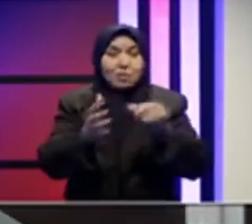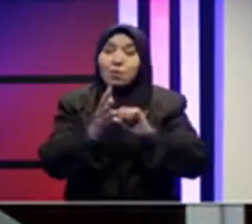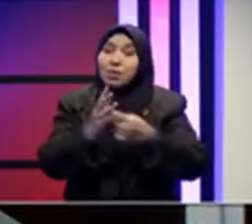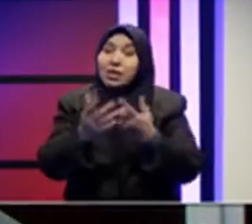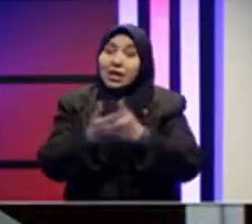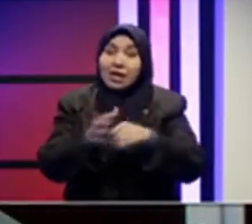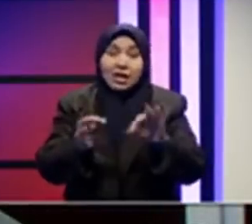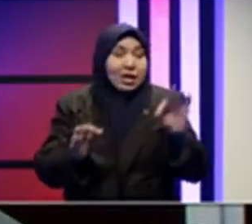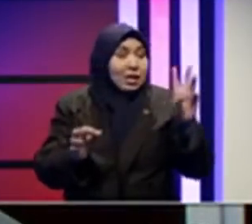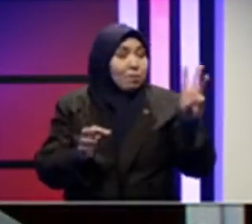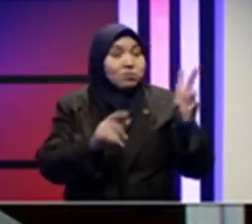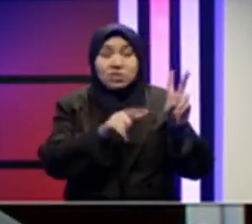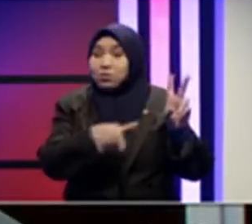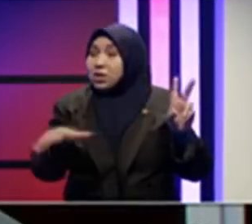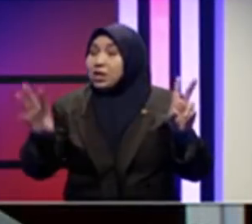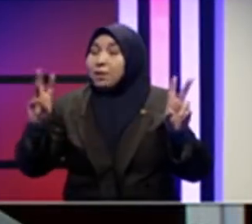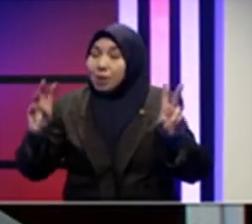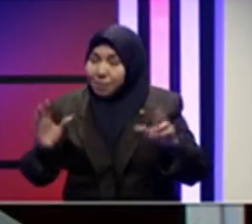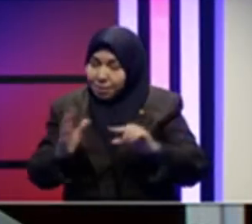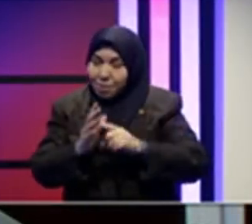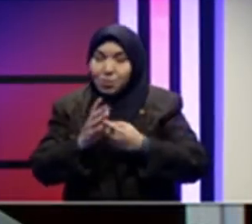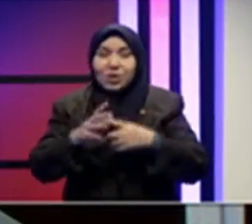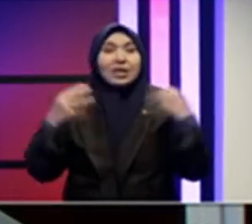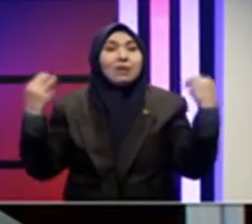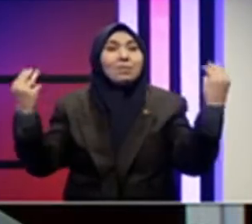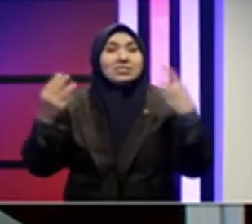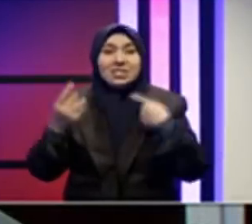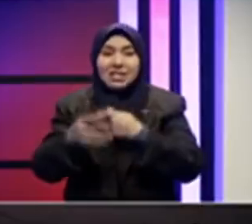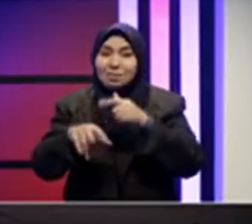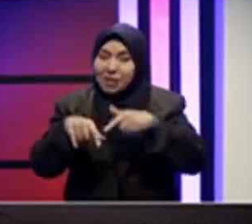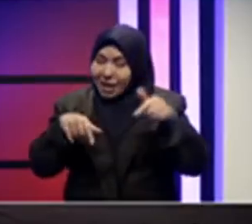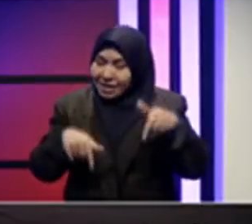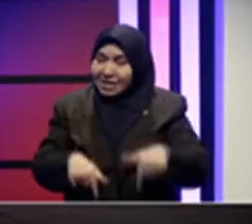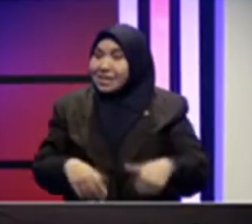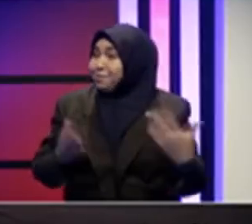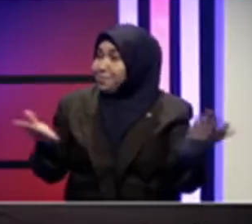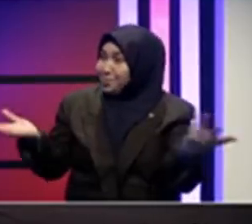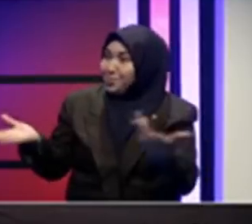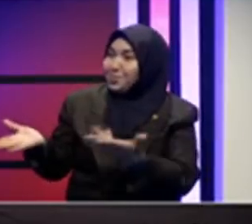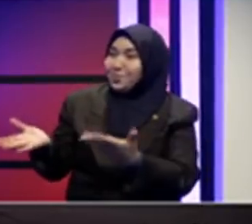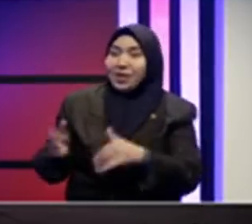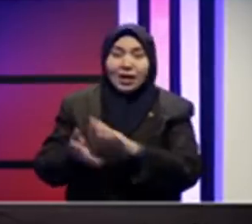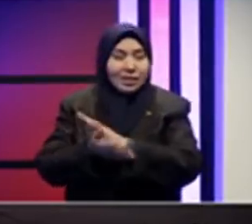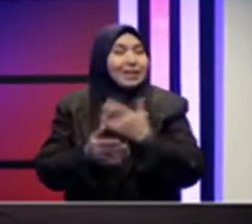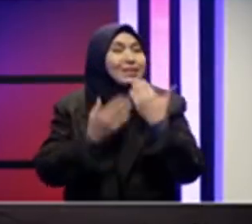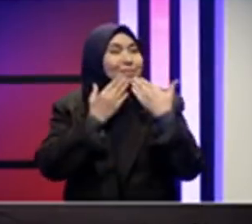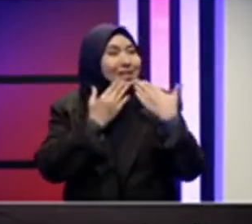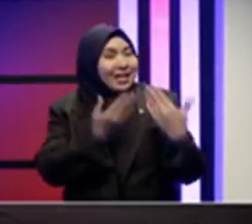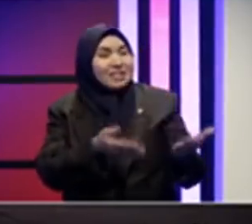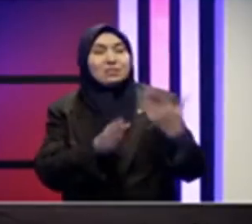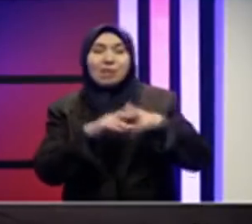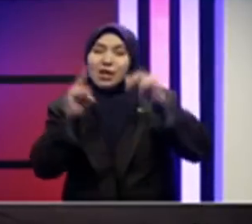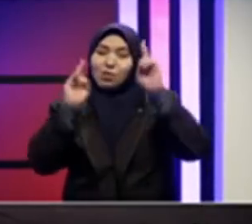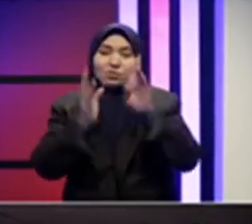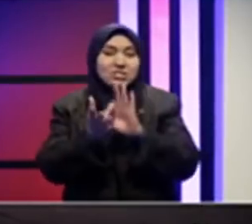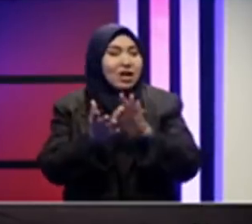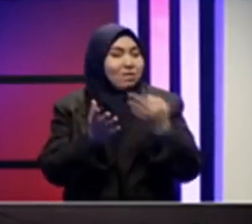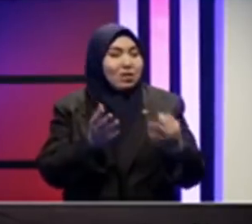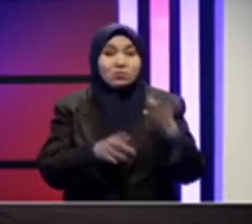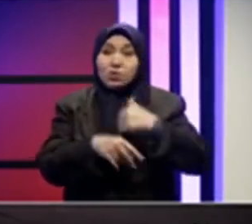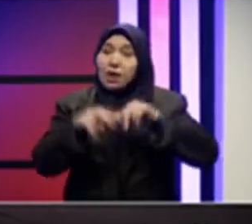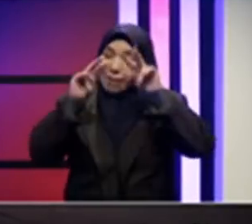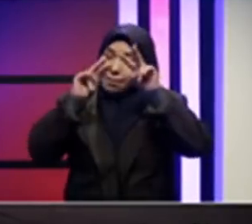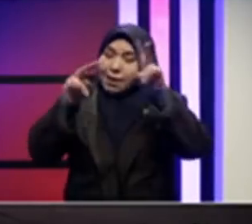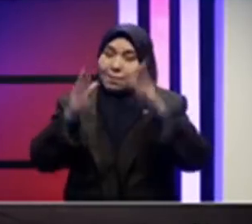hingga 66, memulakan majlis kita pada hari ini. Silakan Ustaz. Baik, alhamdulillah, terima kasih kepada Ustaz Tuan Fazrul, penonton-penonton,